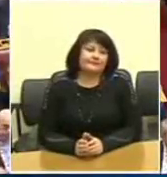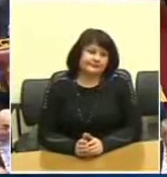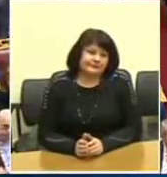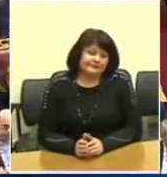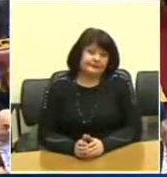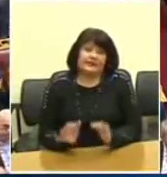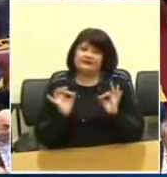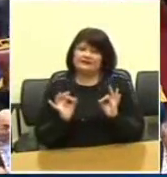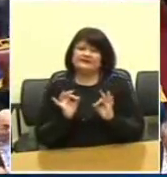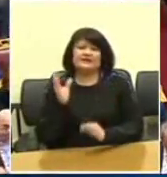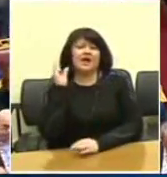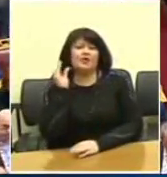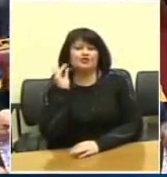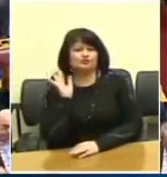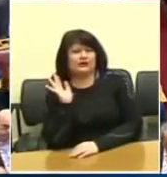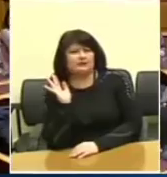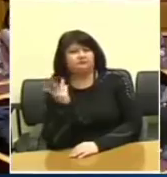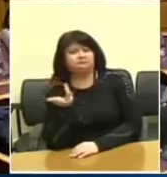Βεβαίως άκουσα και το σχόλιο,